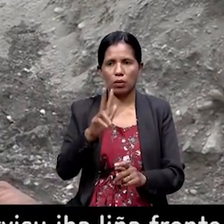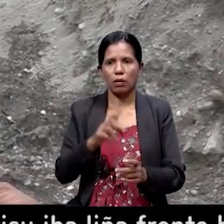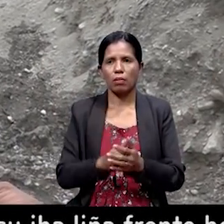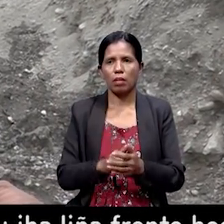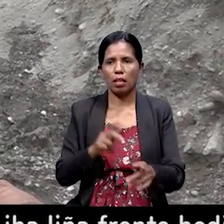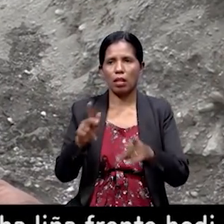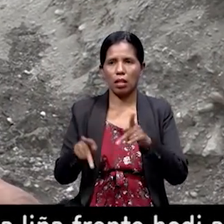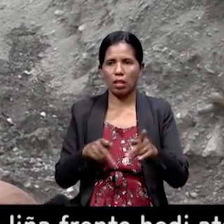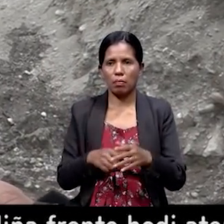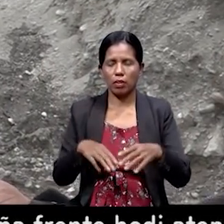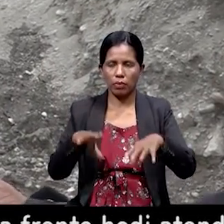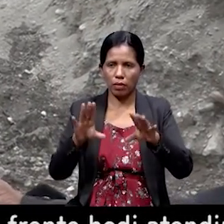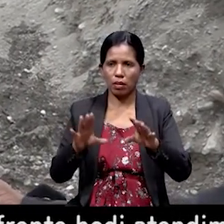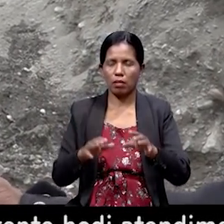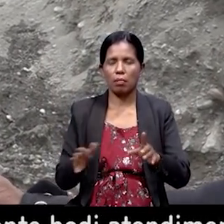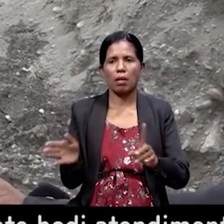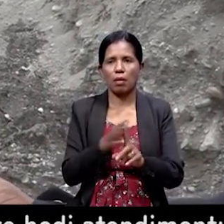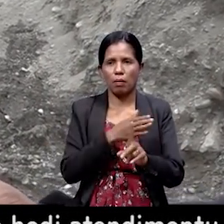numai hola luri ba faam fal ima pak.